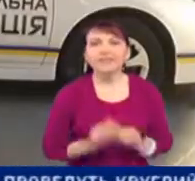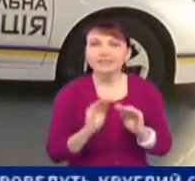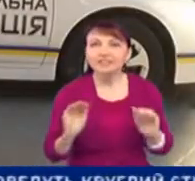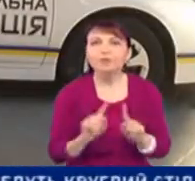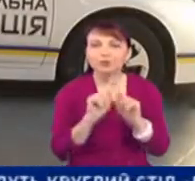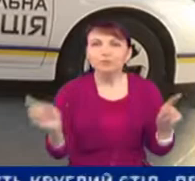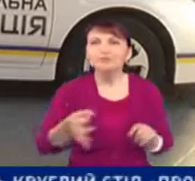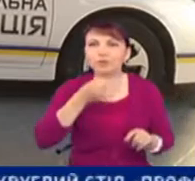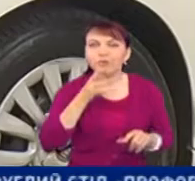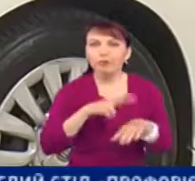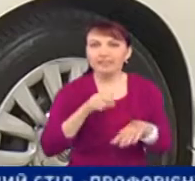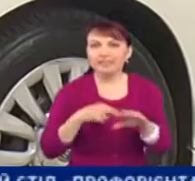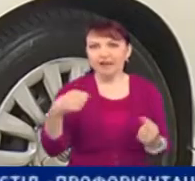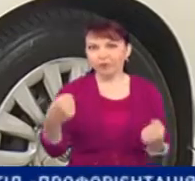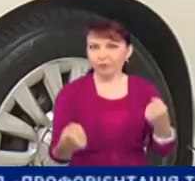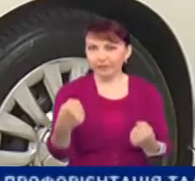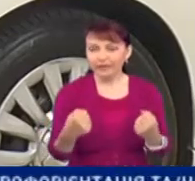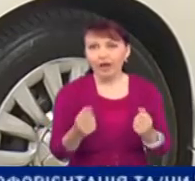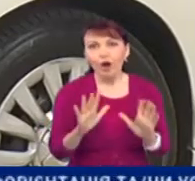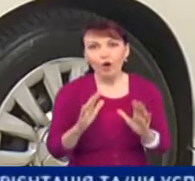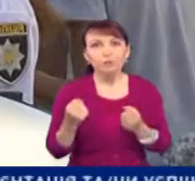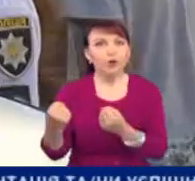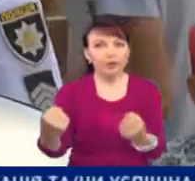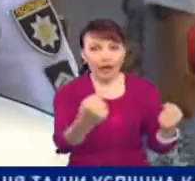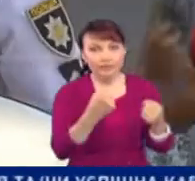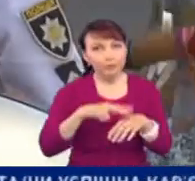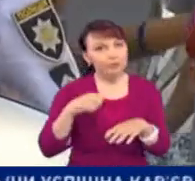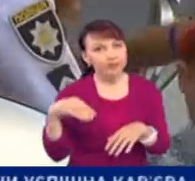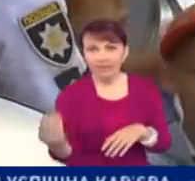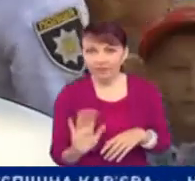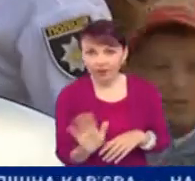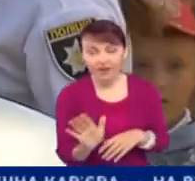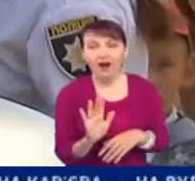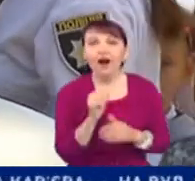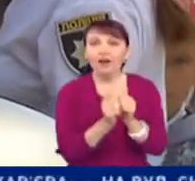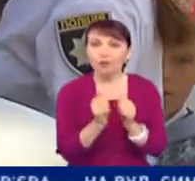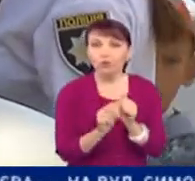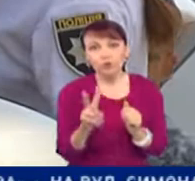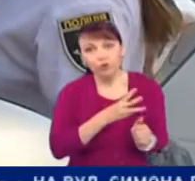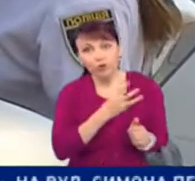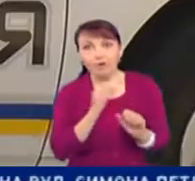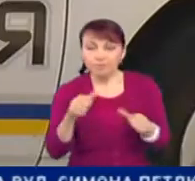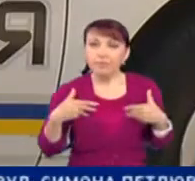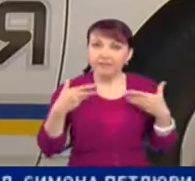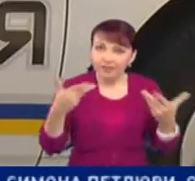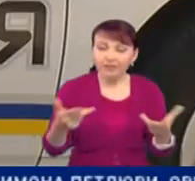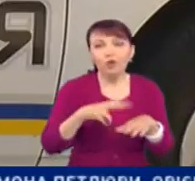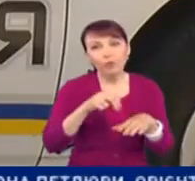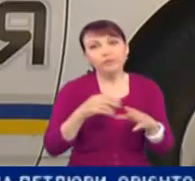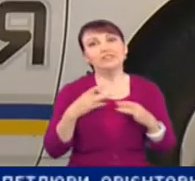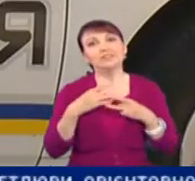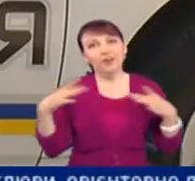особливо сподобалися поліцейські автомобілі. Хоч проїхатися патрульні не давали, але кожен охоче міг привітати копів зі святом